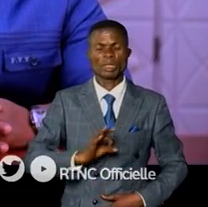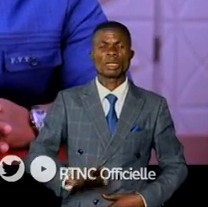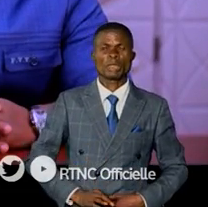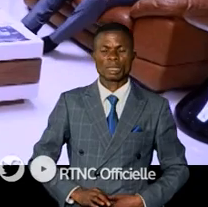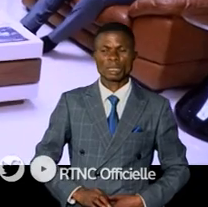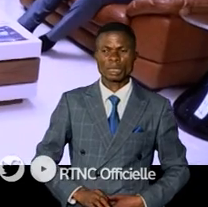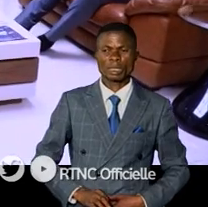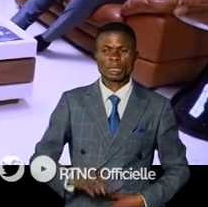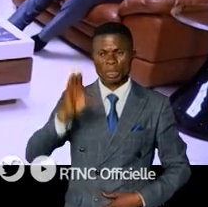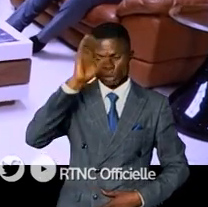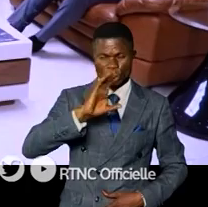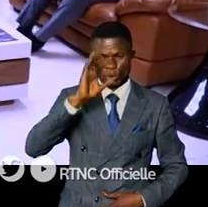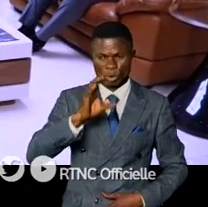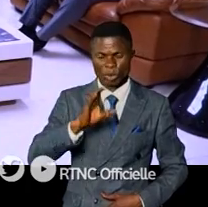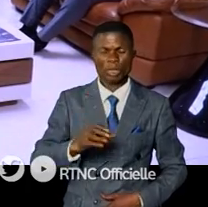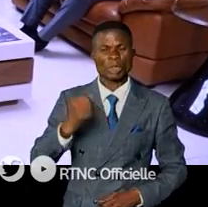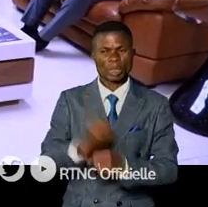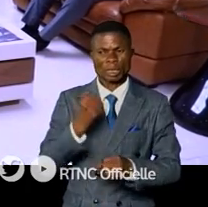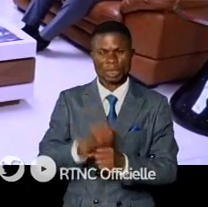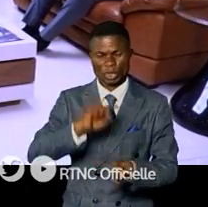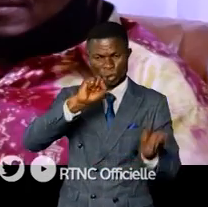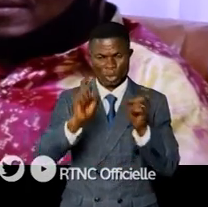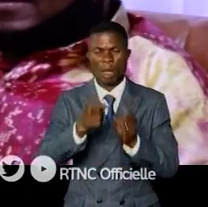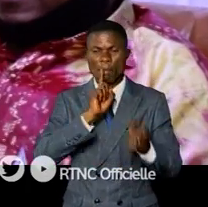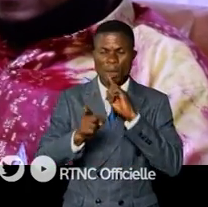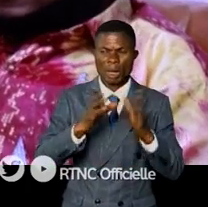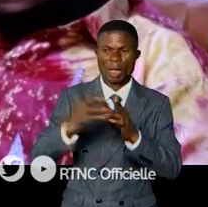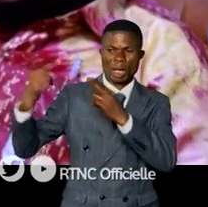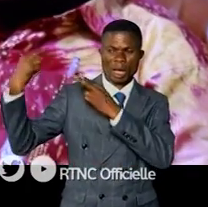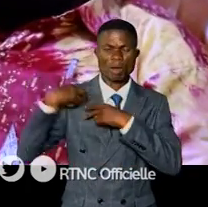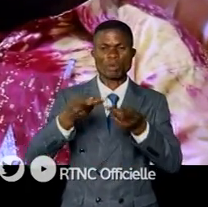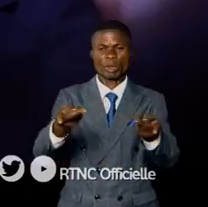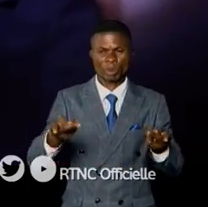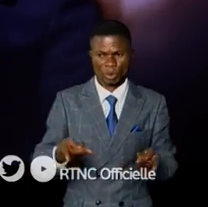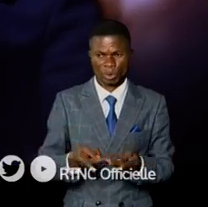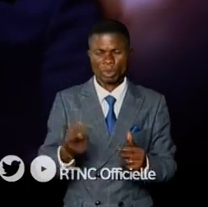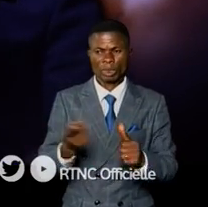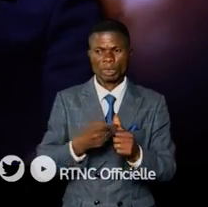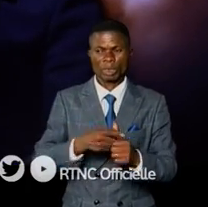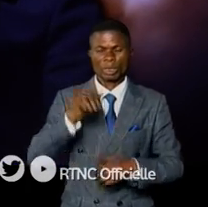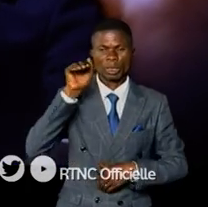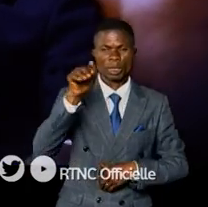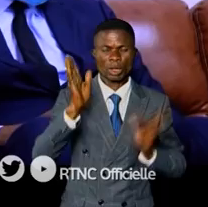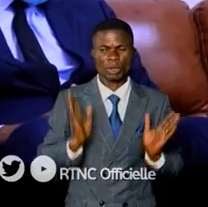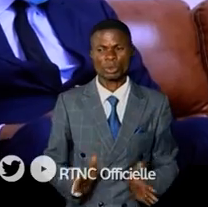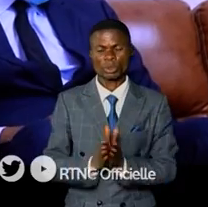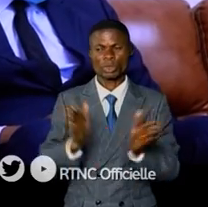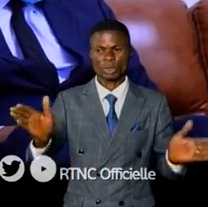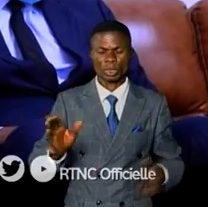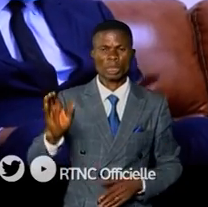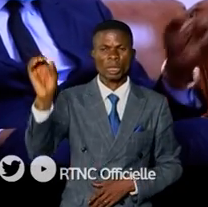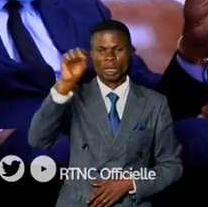Tshisekedi Tshilombo, s'est fait le devoir d'échanger avec le responsable du site, en l'occurrence le directeur général de la